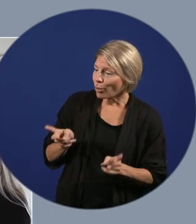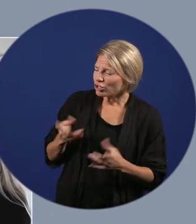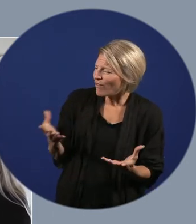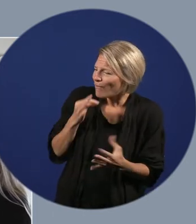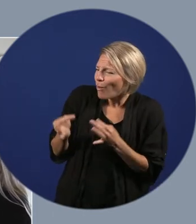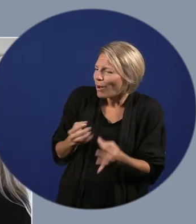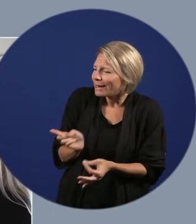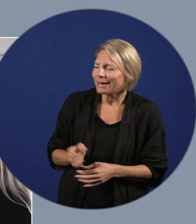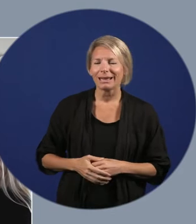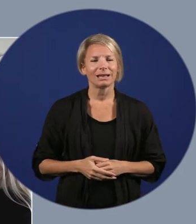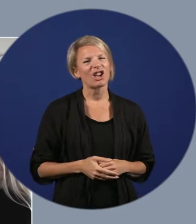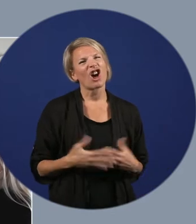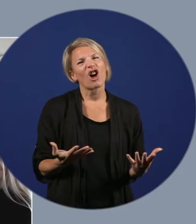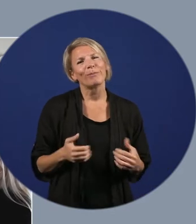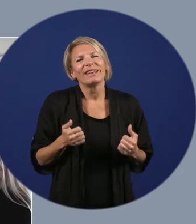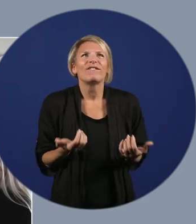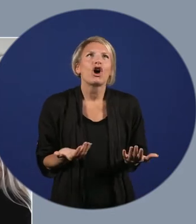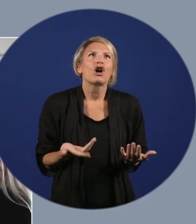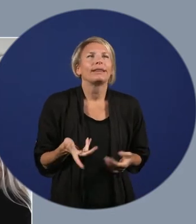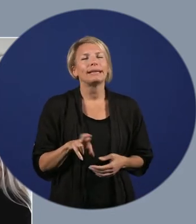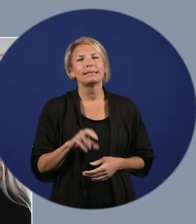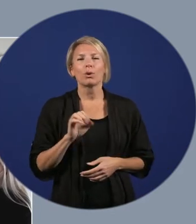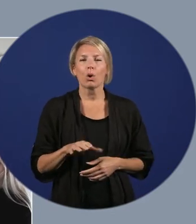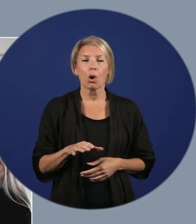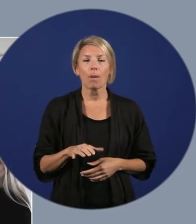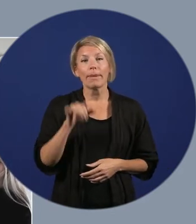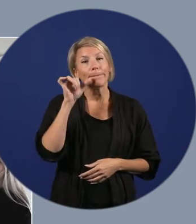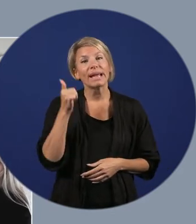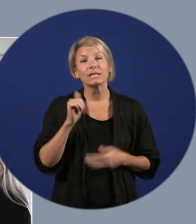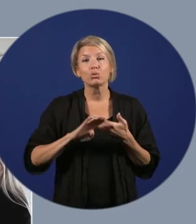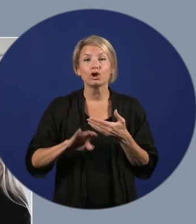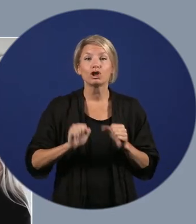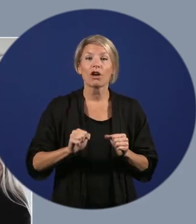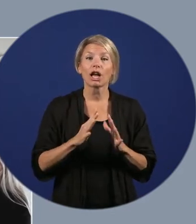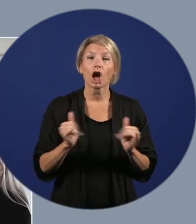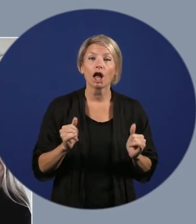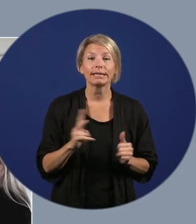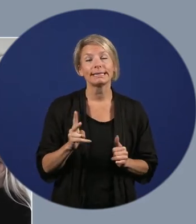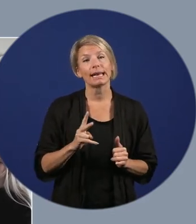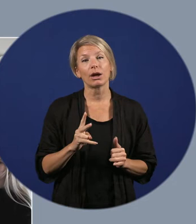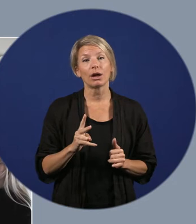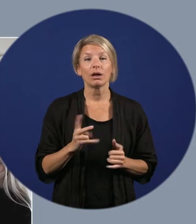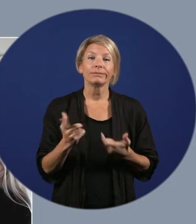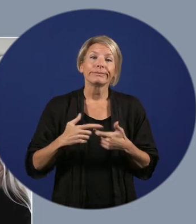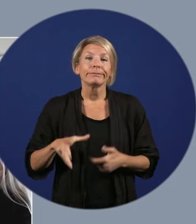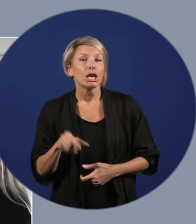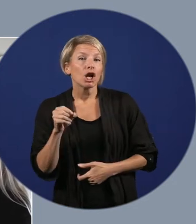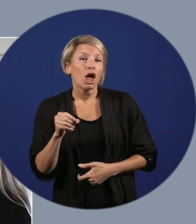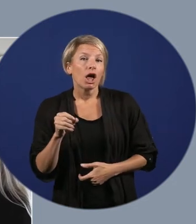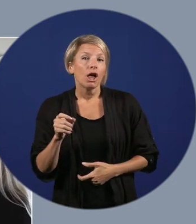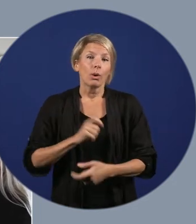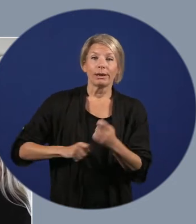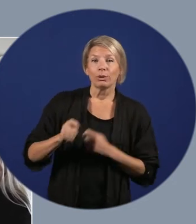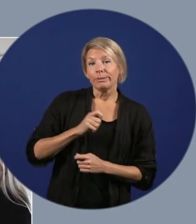frågor? Ja, men det var väl lite så här om mensskydd skulle vara gratis, om miljön och ja,